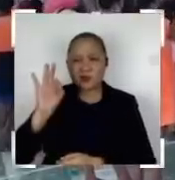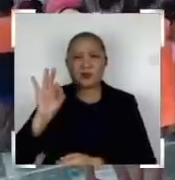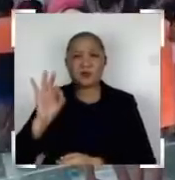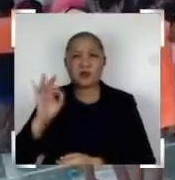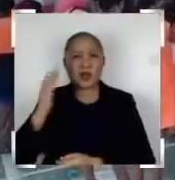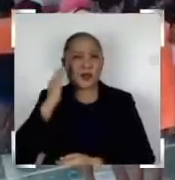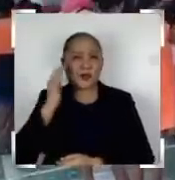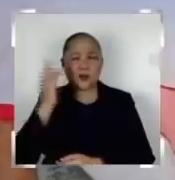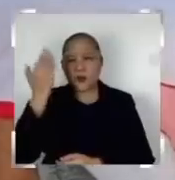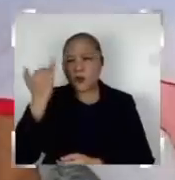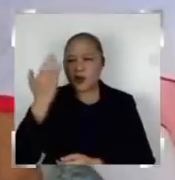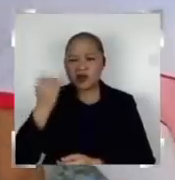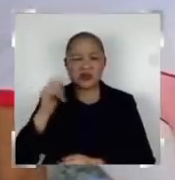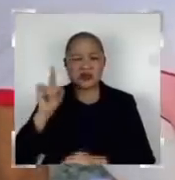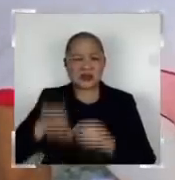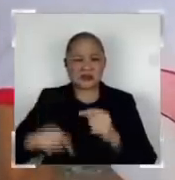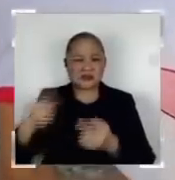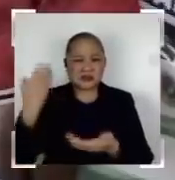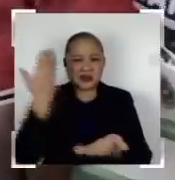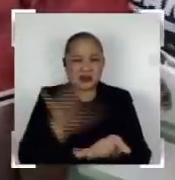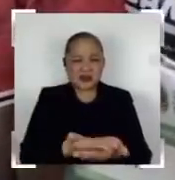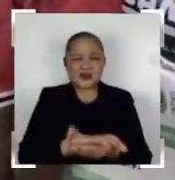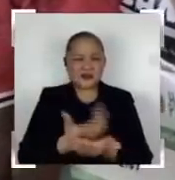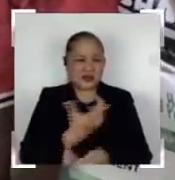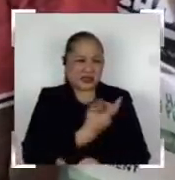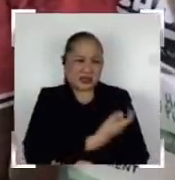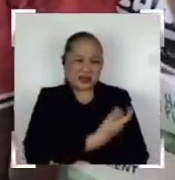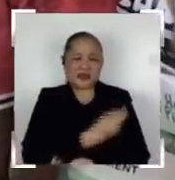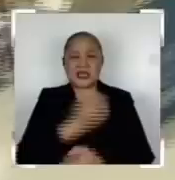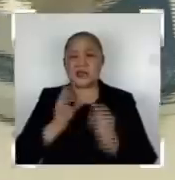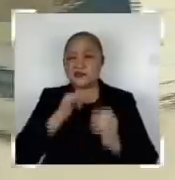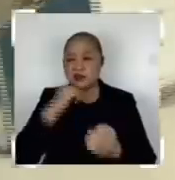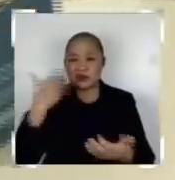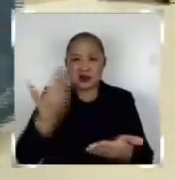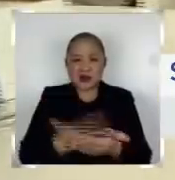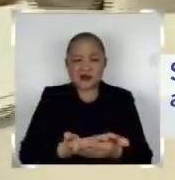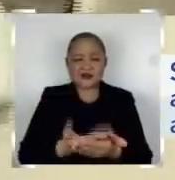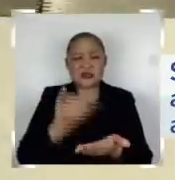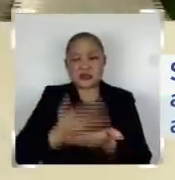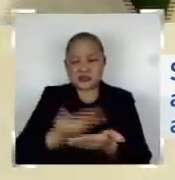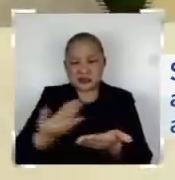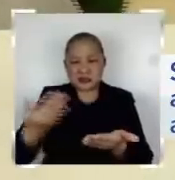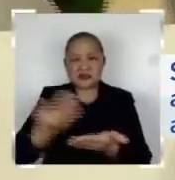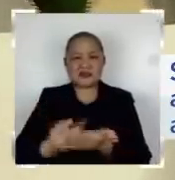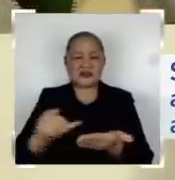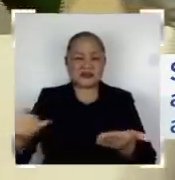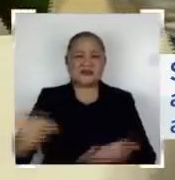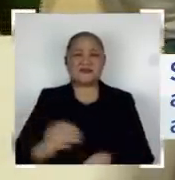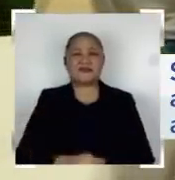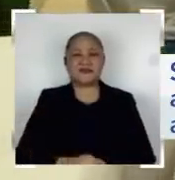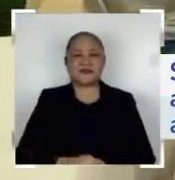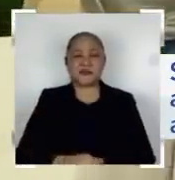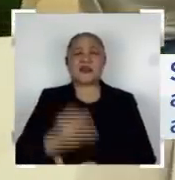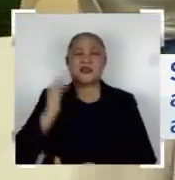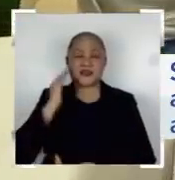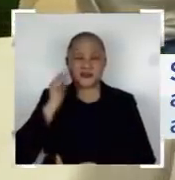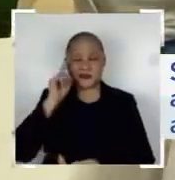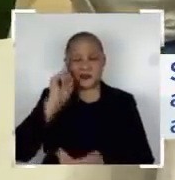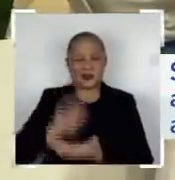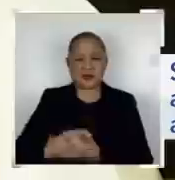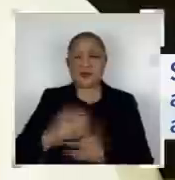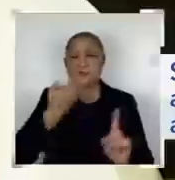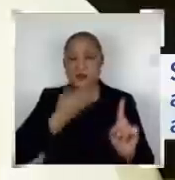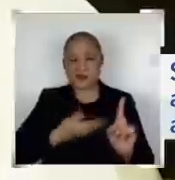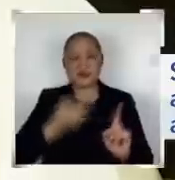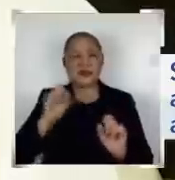hindi nakarating, kung totoong hindi nakarating yung mga syringes. Sa kabila ng lahat, tiwala si Galvez na kaya pa ring maabot